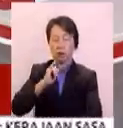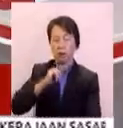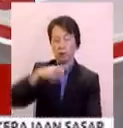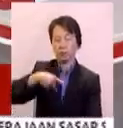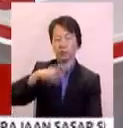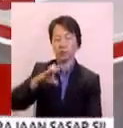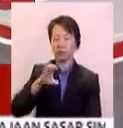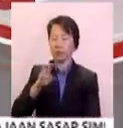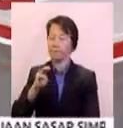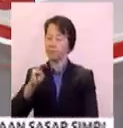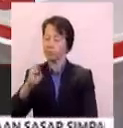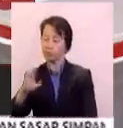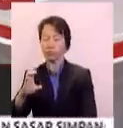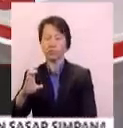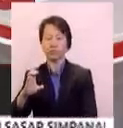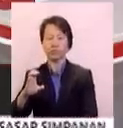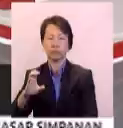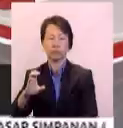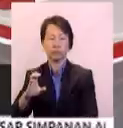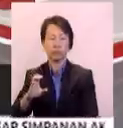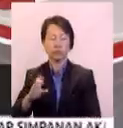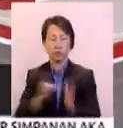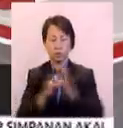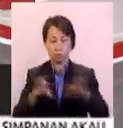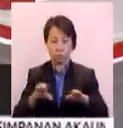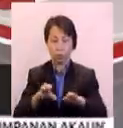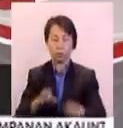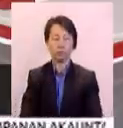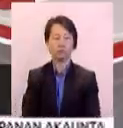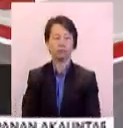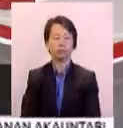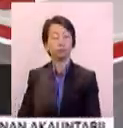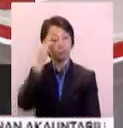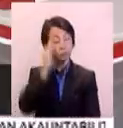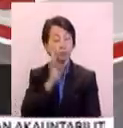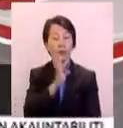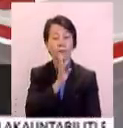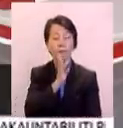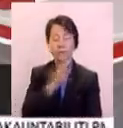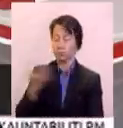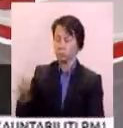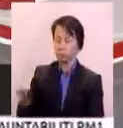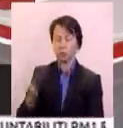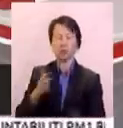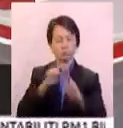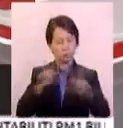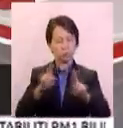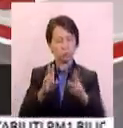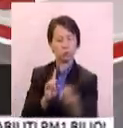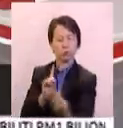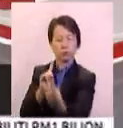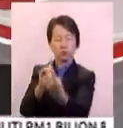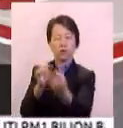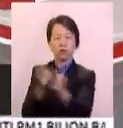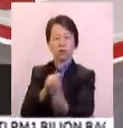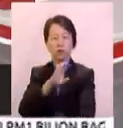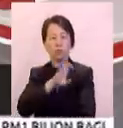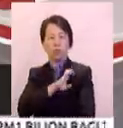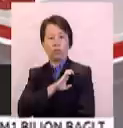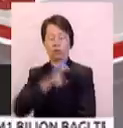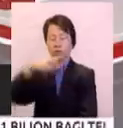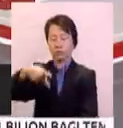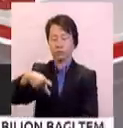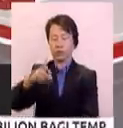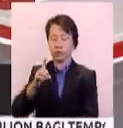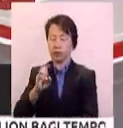dan Salah Laku Polis IPCMC dibuat. Jelas Tun Dr. Mahathir Mohamad, beliau bersedia mengadakan pertemuan dengan Polis Diraja